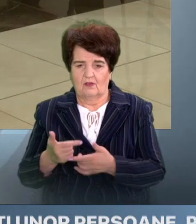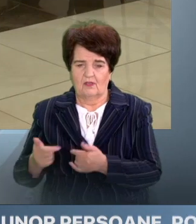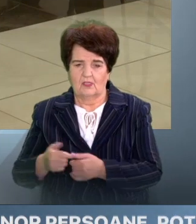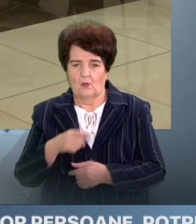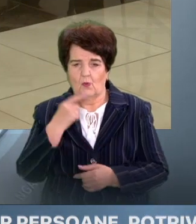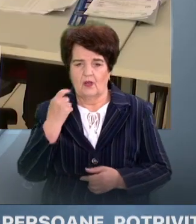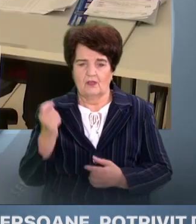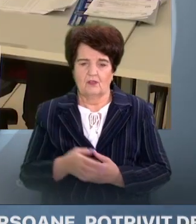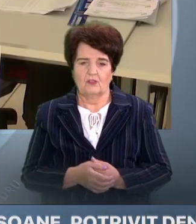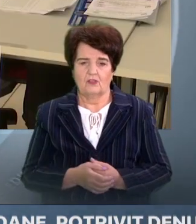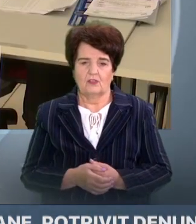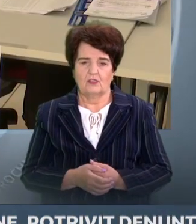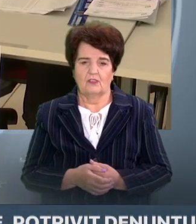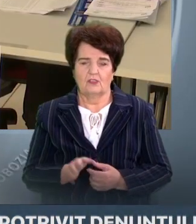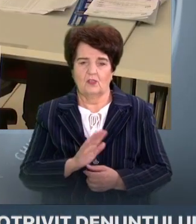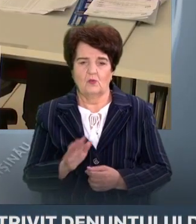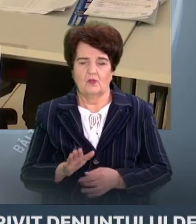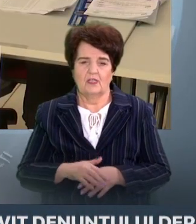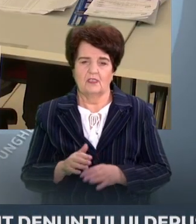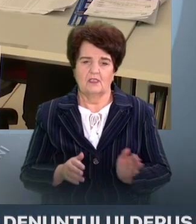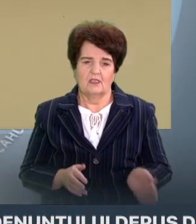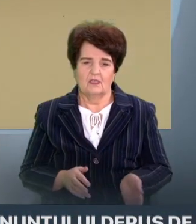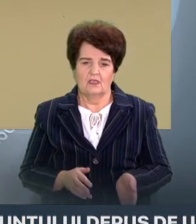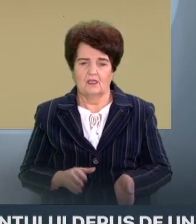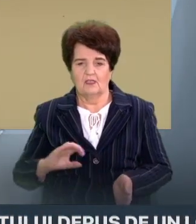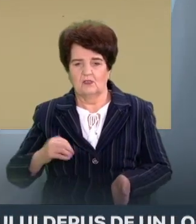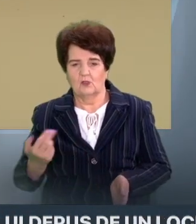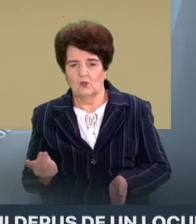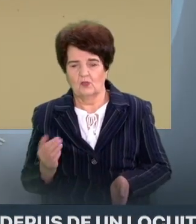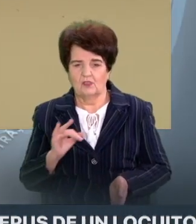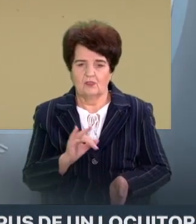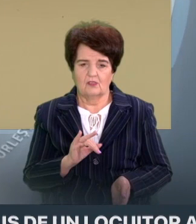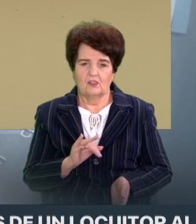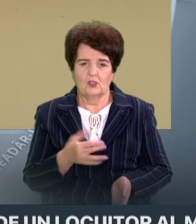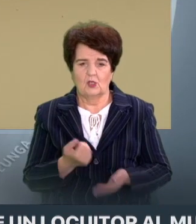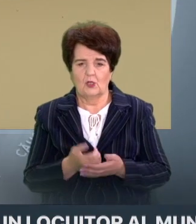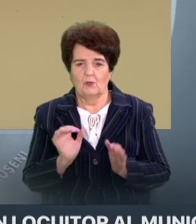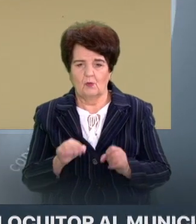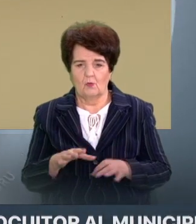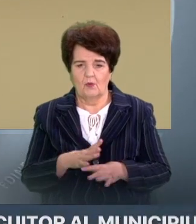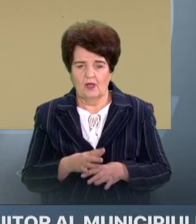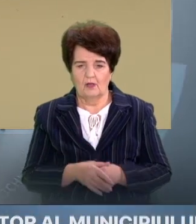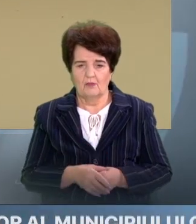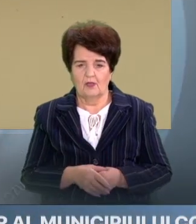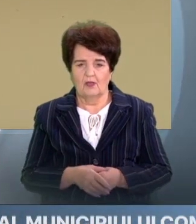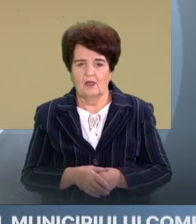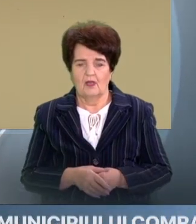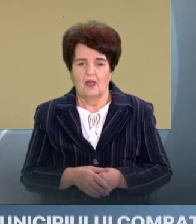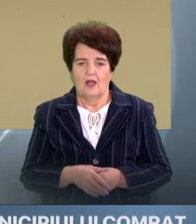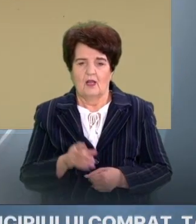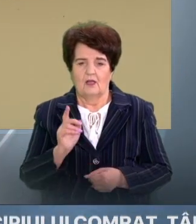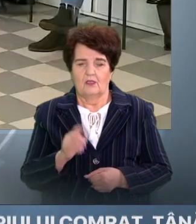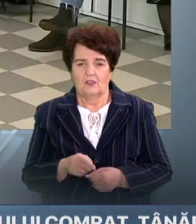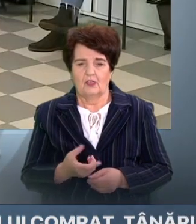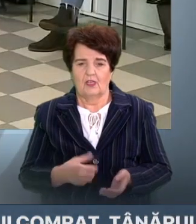fidel partidelor de stânga, în speță socialiștilor, și probabil acolo ar fi obținut destul de multe mandate și